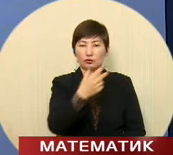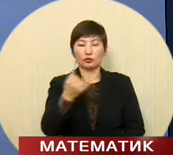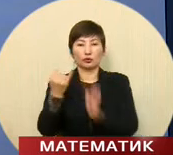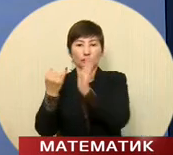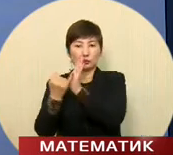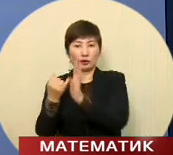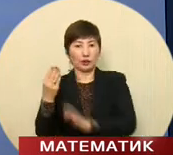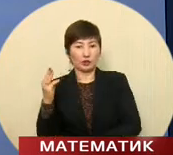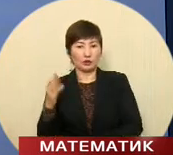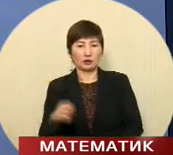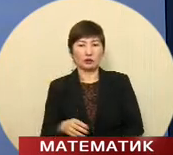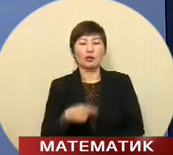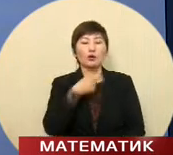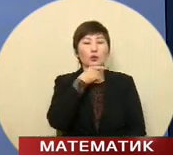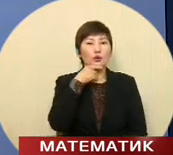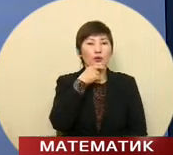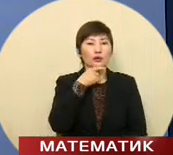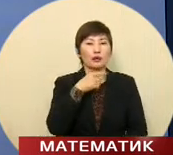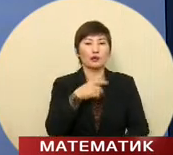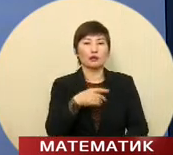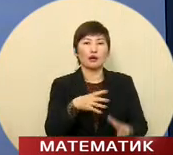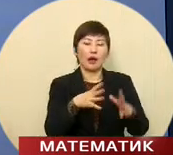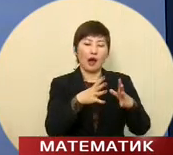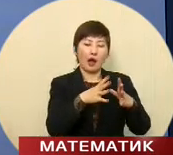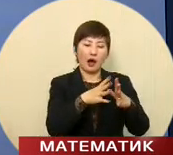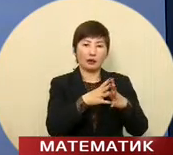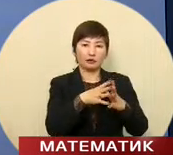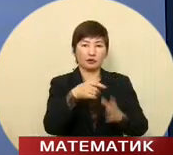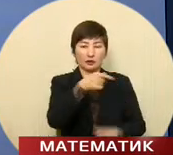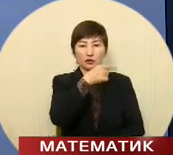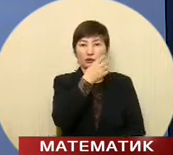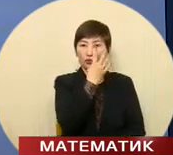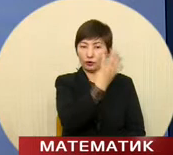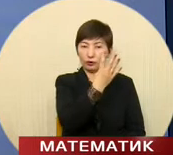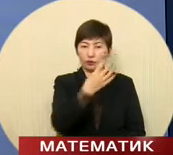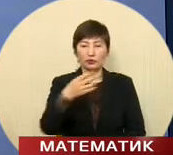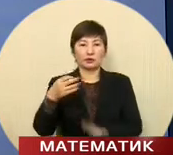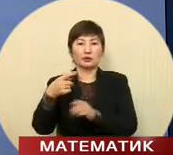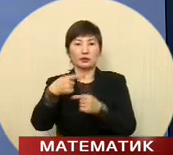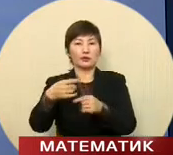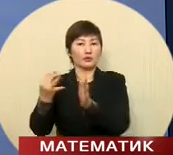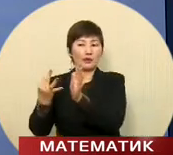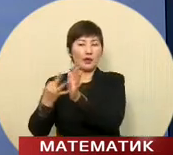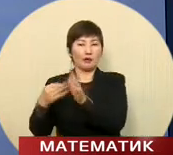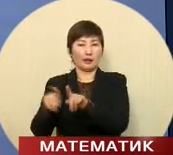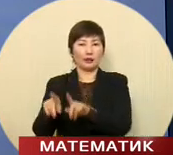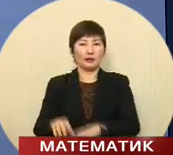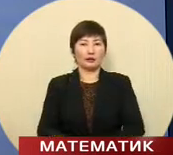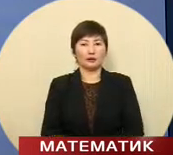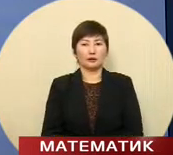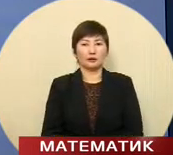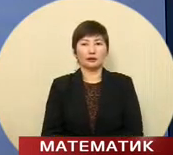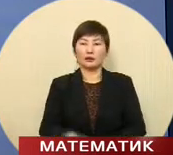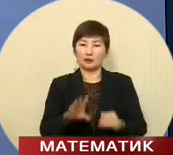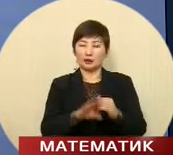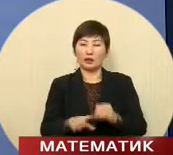байна. Улаан өнгийн савтай цэцэг маань 8 ширхэг буюу нийт дугуйн 10-ны 4 хэсгийг эзэлж байна. За